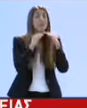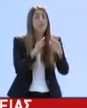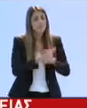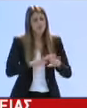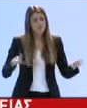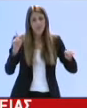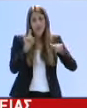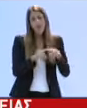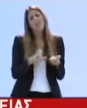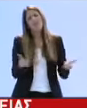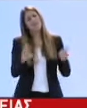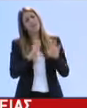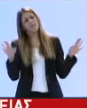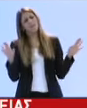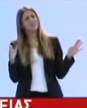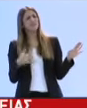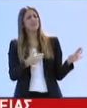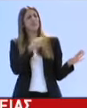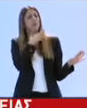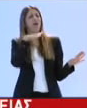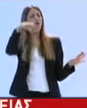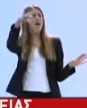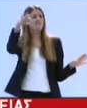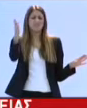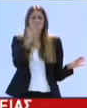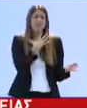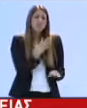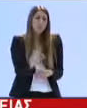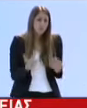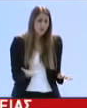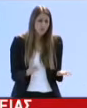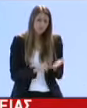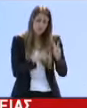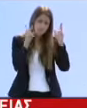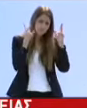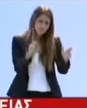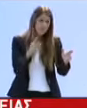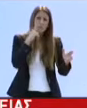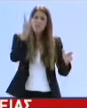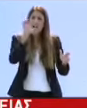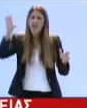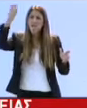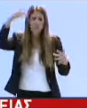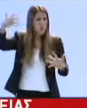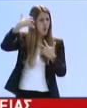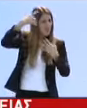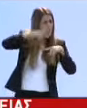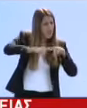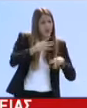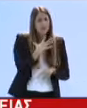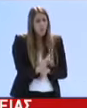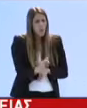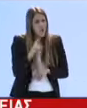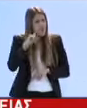δεν επιτρέπεται να είναι ο αδύναμος κρίκος της Ευρώπης, ούτε να γίνεται αντικείμενο ειρωνίας και χλεβασμού. Και δεν